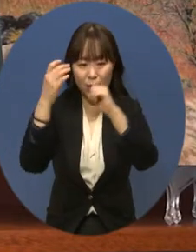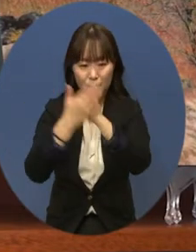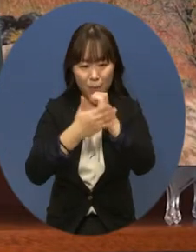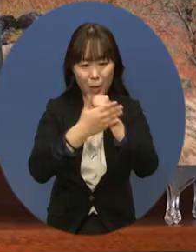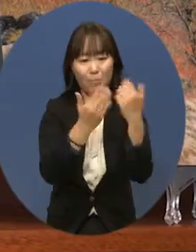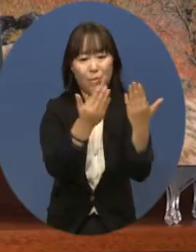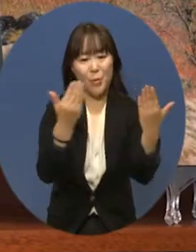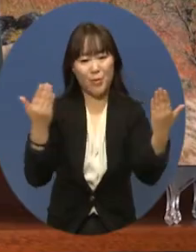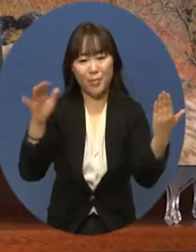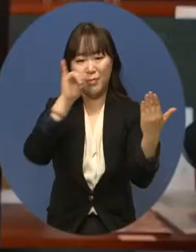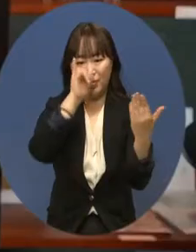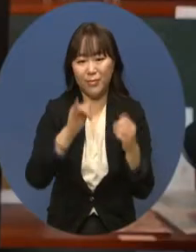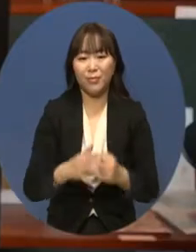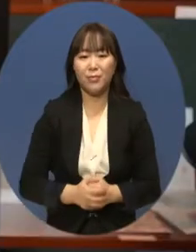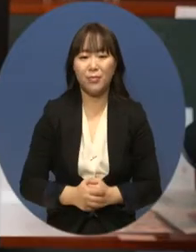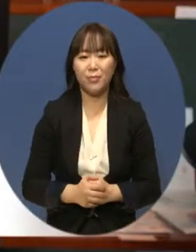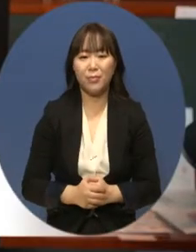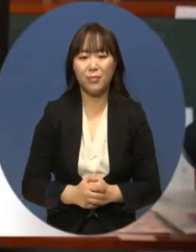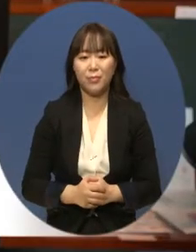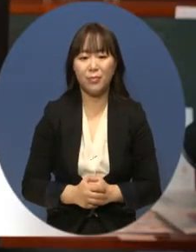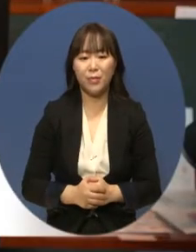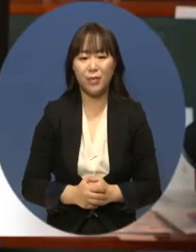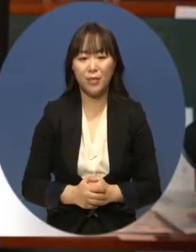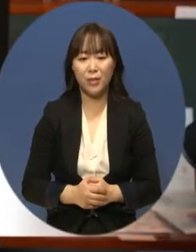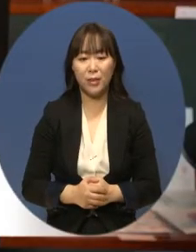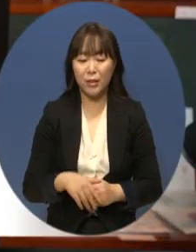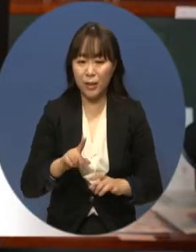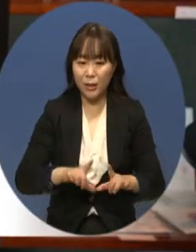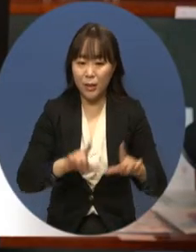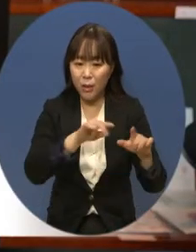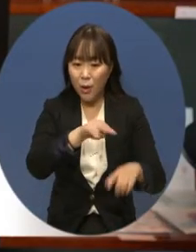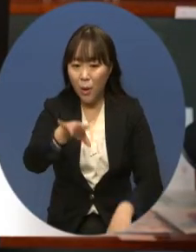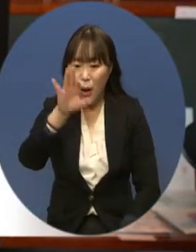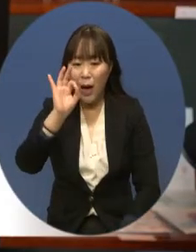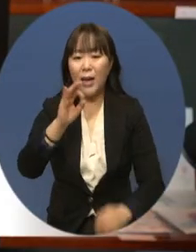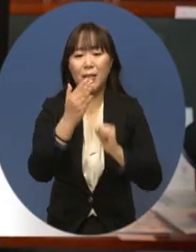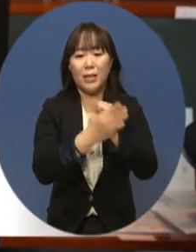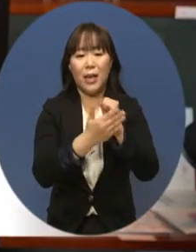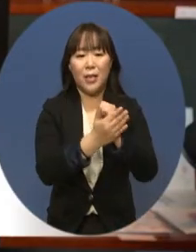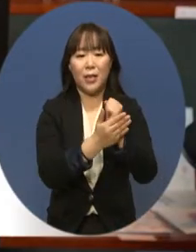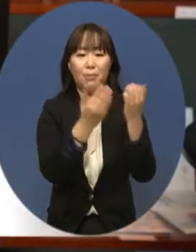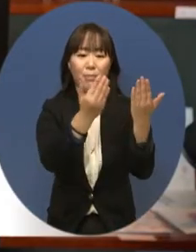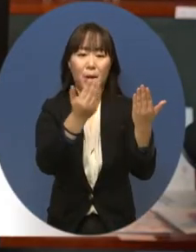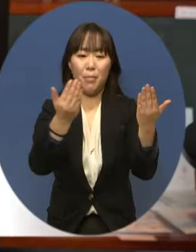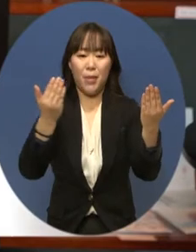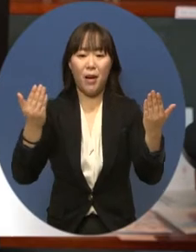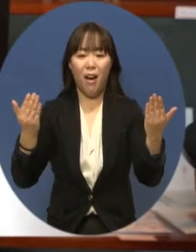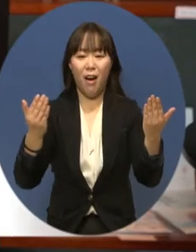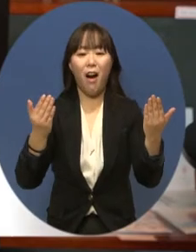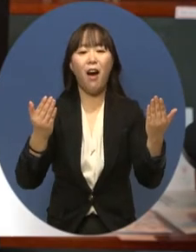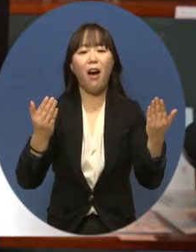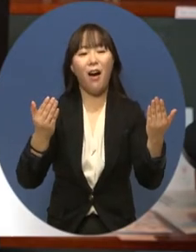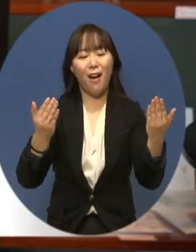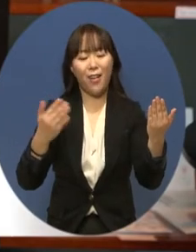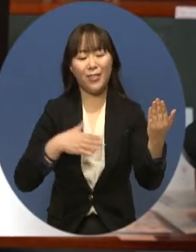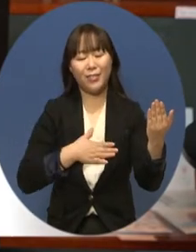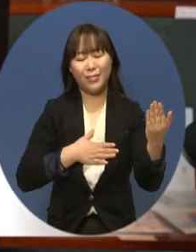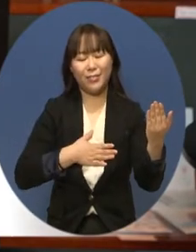구성돼 있습니다. 그날 딱 외화가 딱 들어와서 보니까 딱 사진이 전시돼 있길래 아,